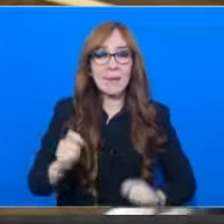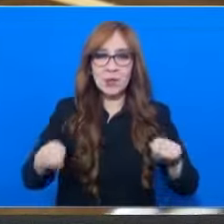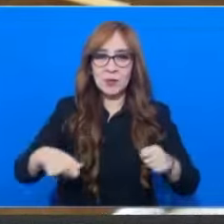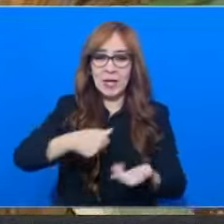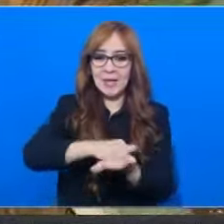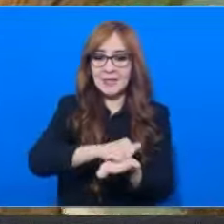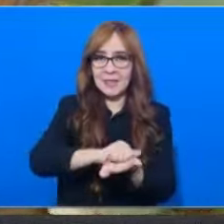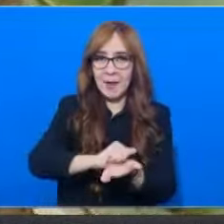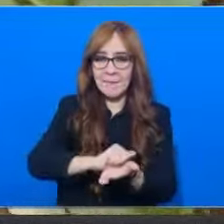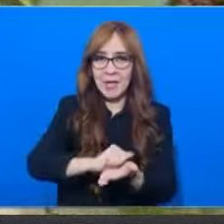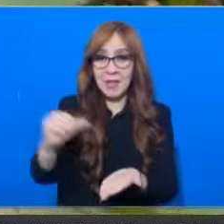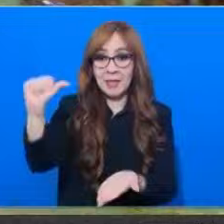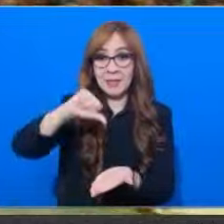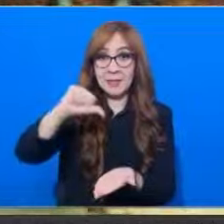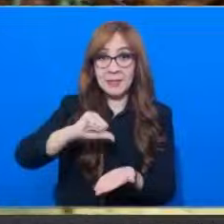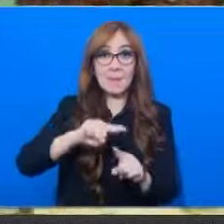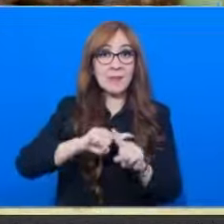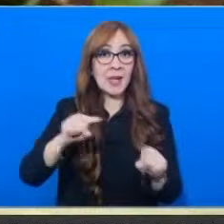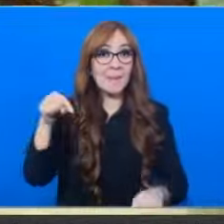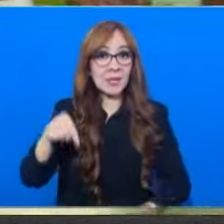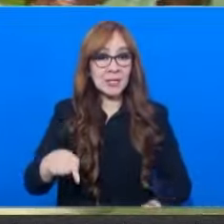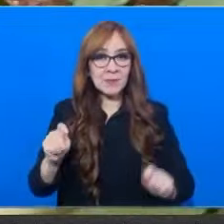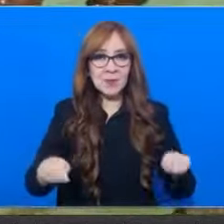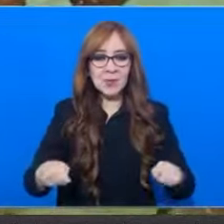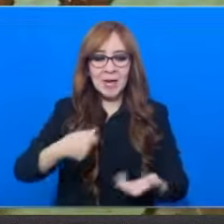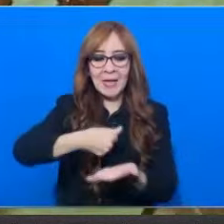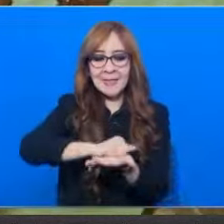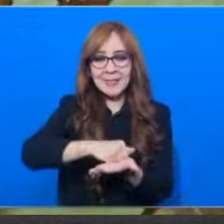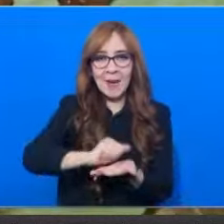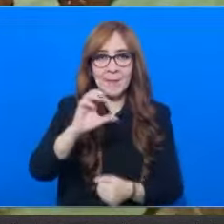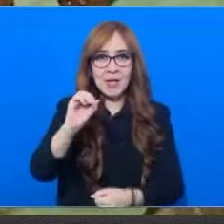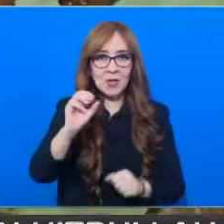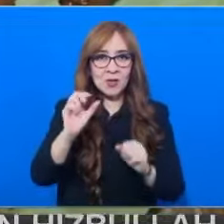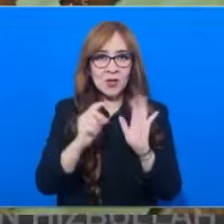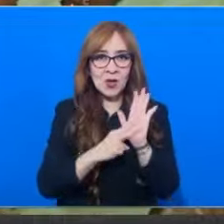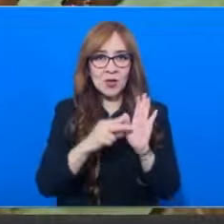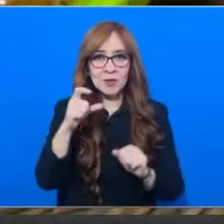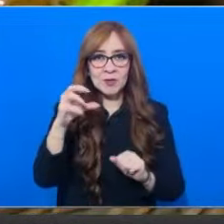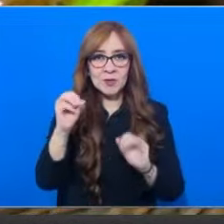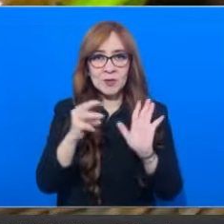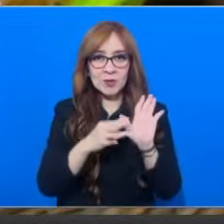Cianjur, sate Maranggi disajikan dengan sambal oncom. Wah. Kali ini saya juga